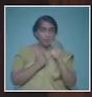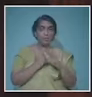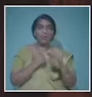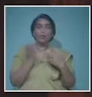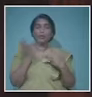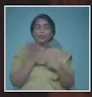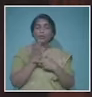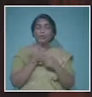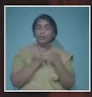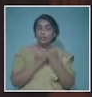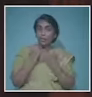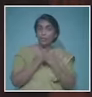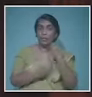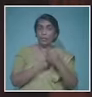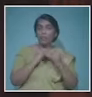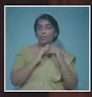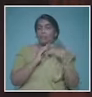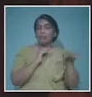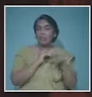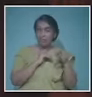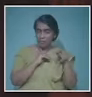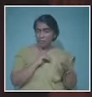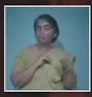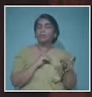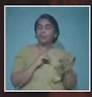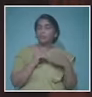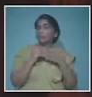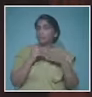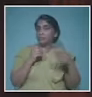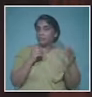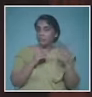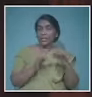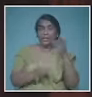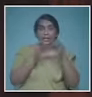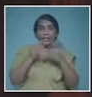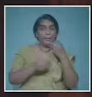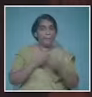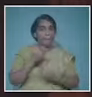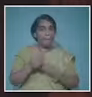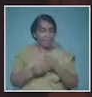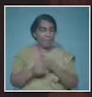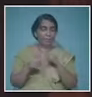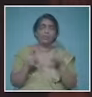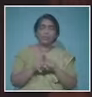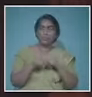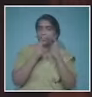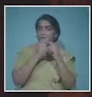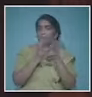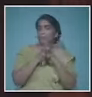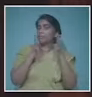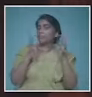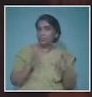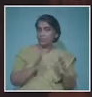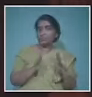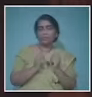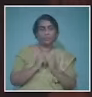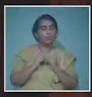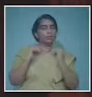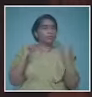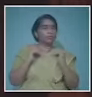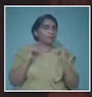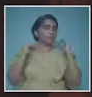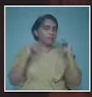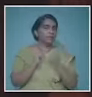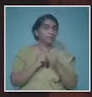samurdhi nishpadana gammana. E samurdhi nishpadana gammana harahat kiri nishpadanaya e wage dewal pulul karala pulul mattamen kriyaatmaka